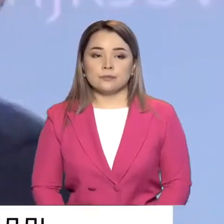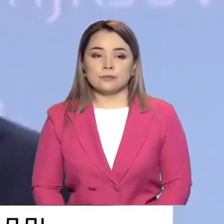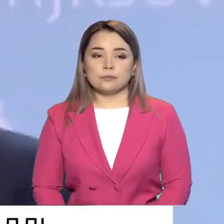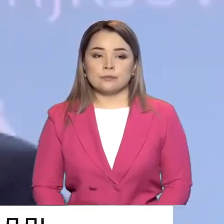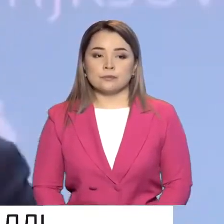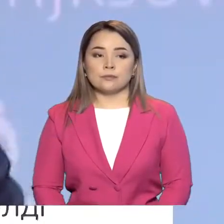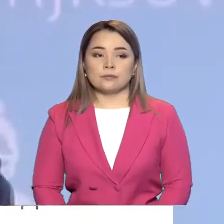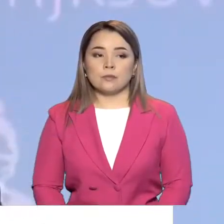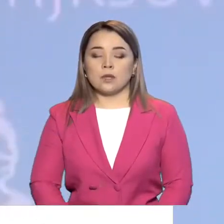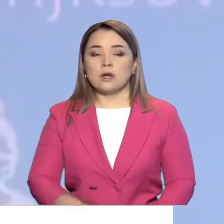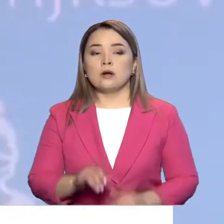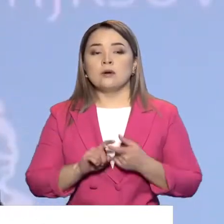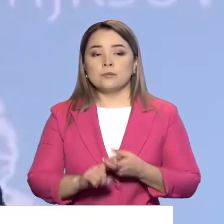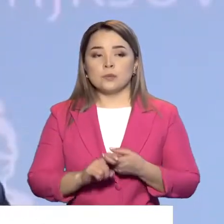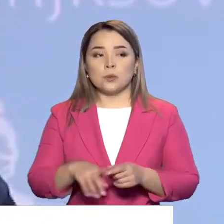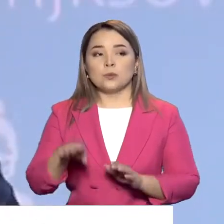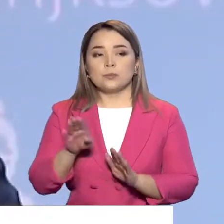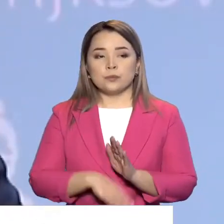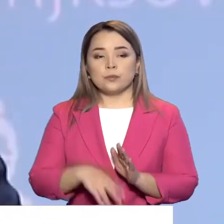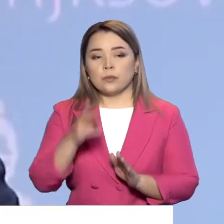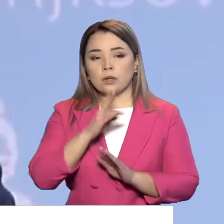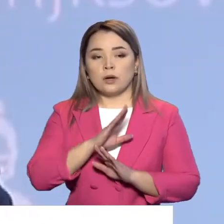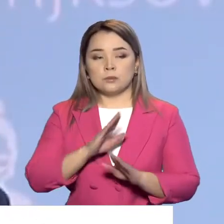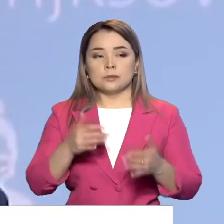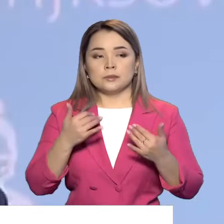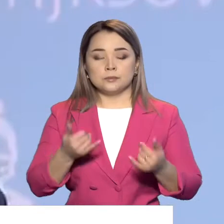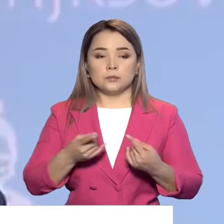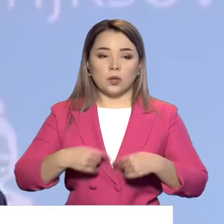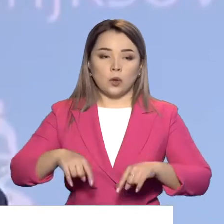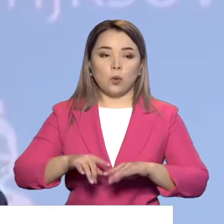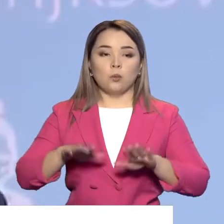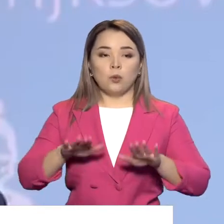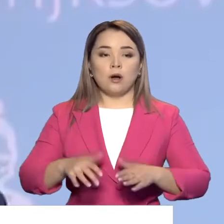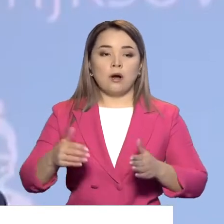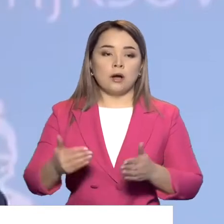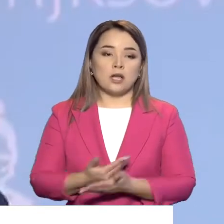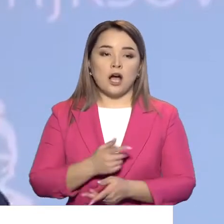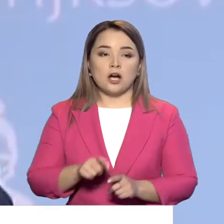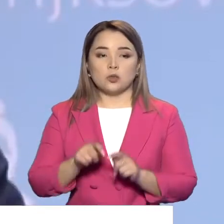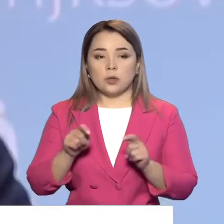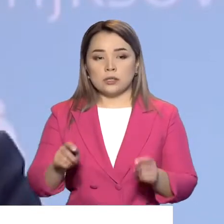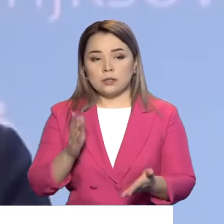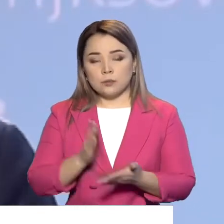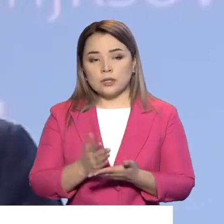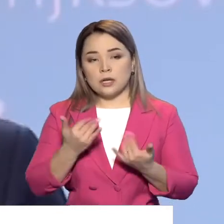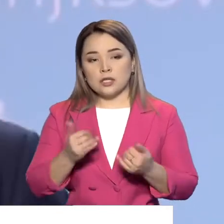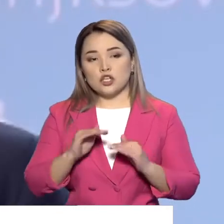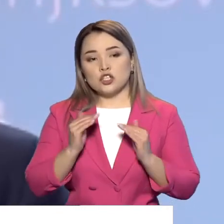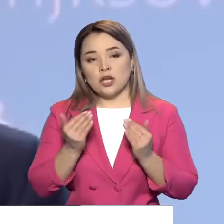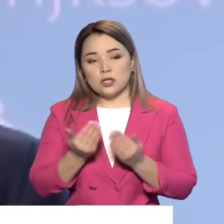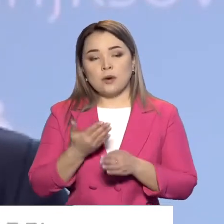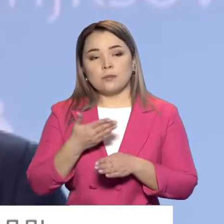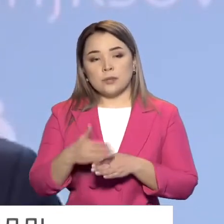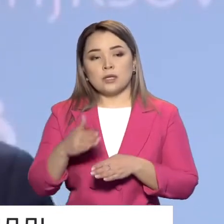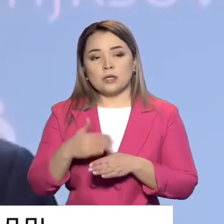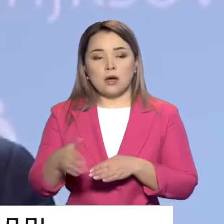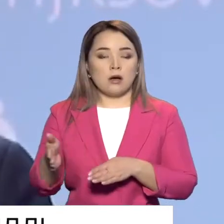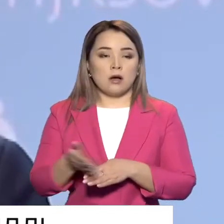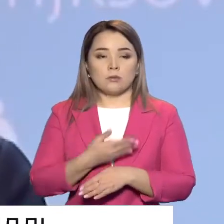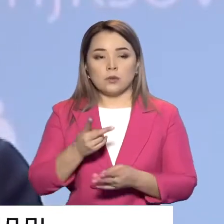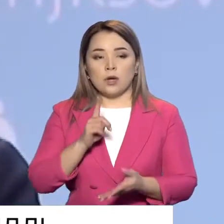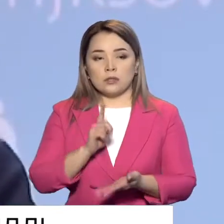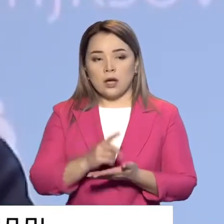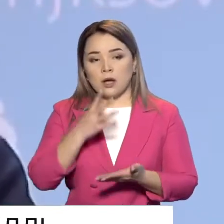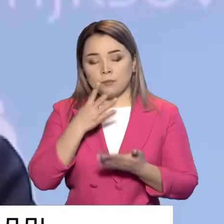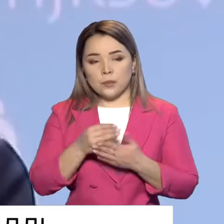Қызын деттің өршігеніне қарамастан тәуекелге бел бұлып, қоғамдық орындарды қайта ашып отырмыз. Әрғарайда шекте өлерді біртіндеп алптаста үшін